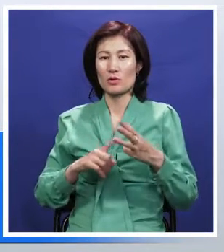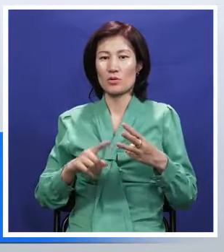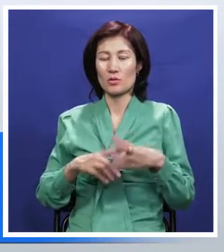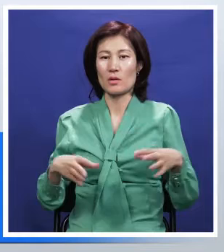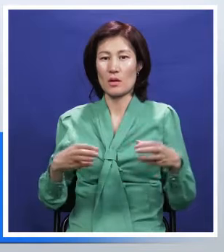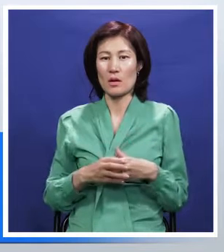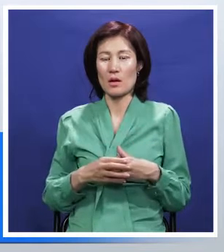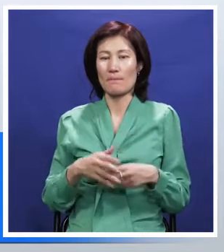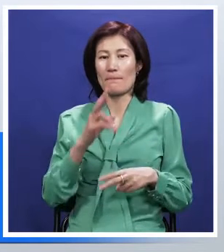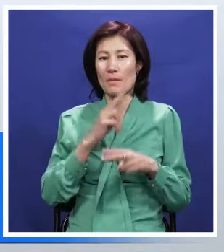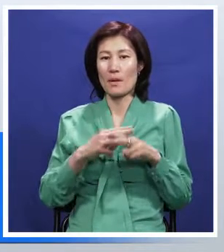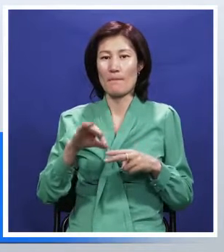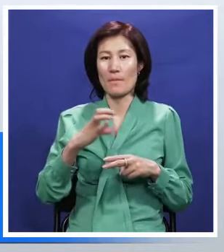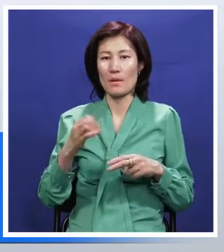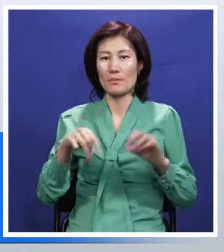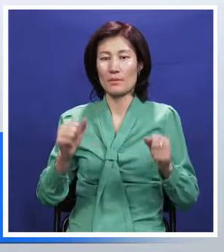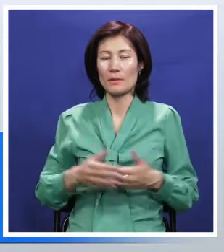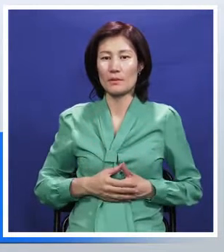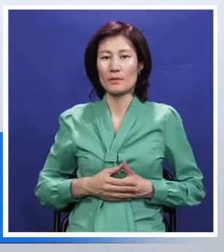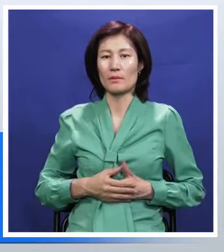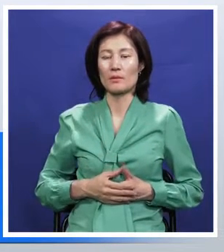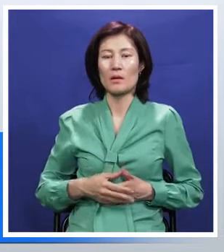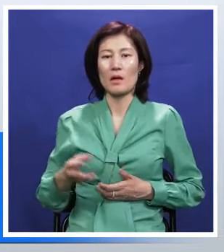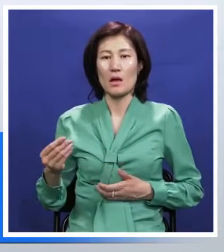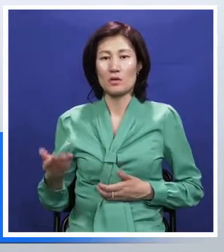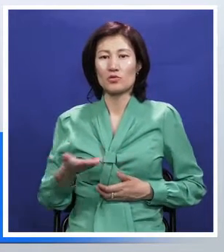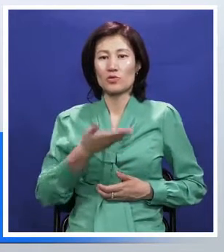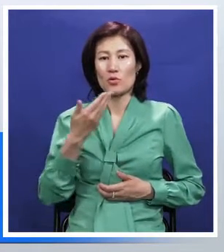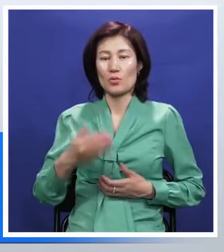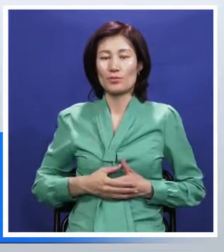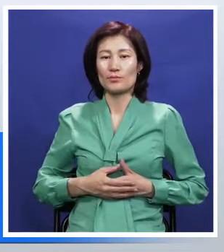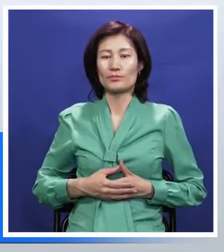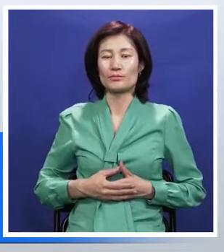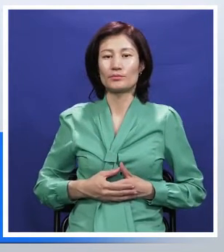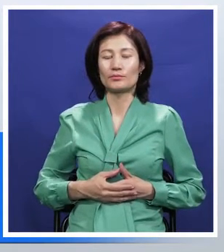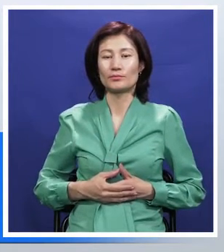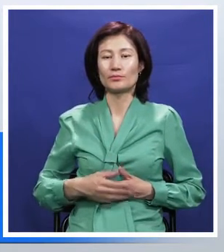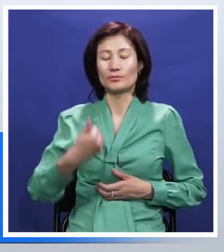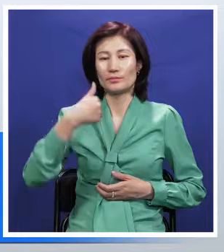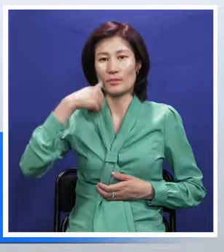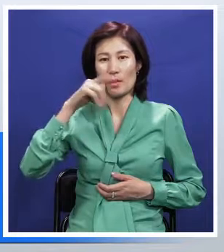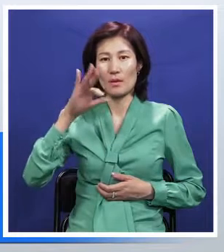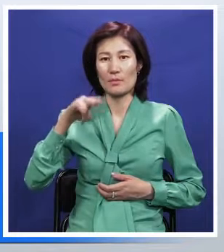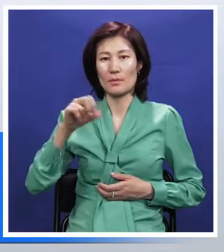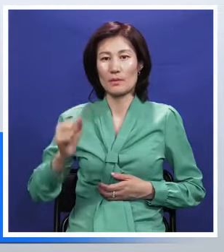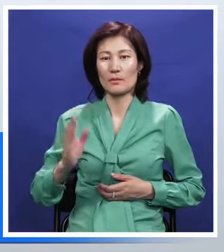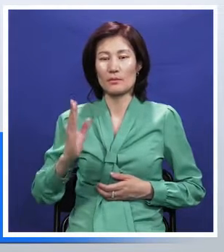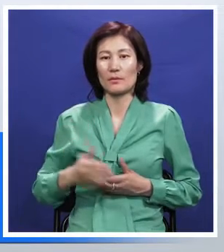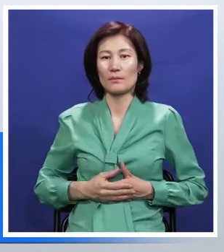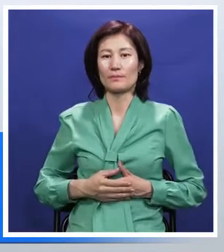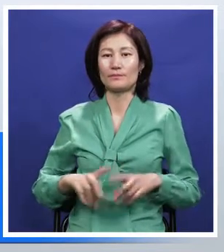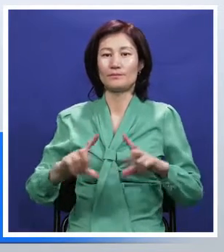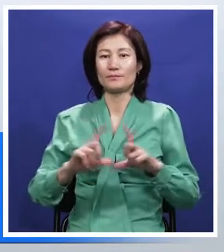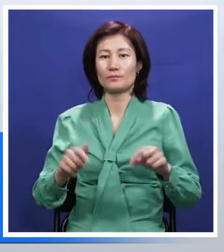группадағы апсеге пампер сондай нелер бөлінбейді екен. Оны маған кеше ана жердегілер